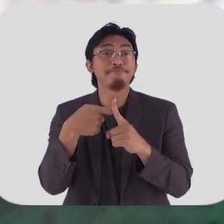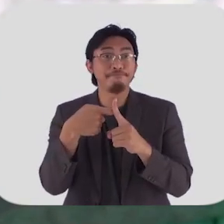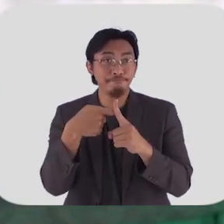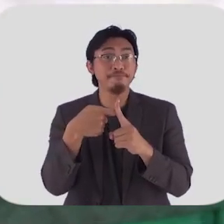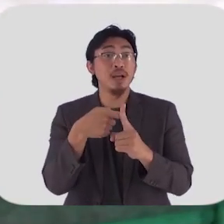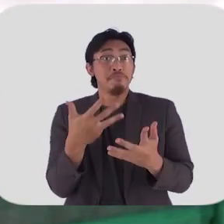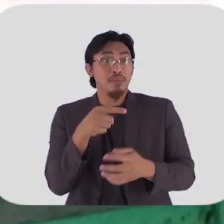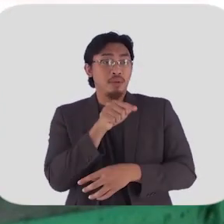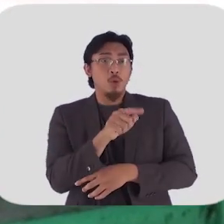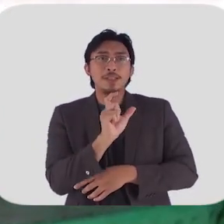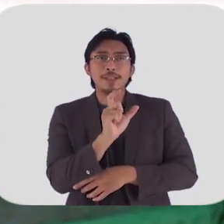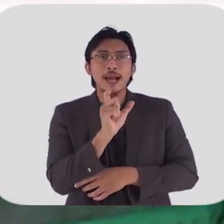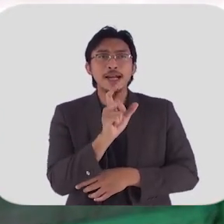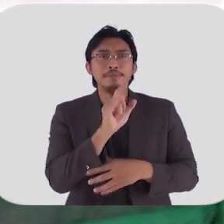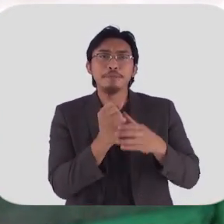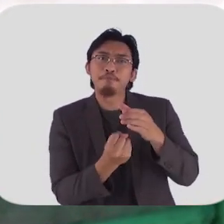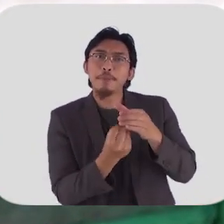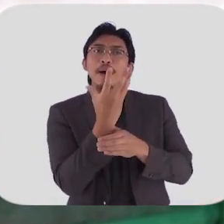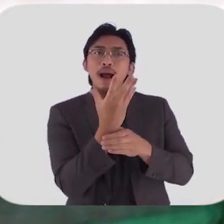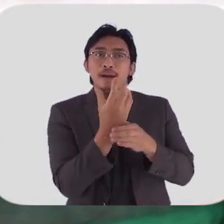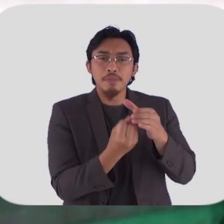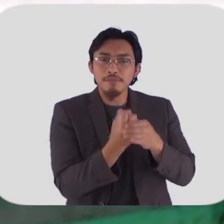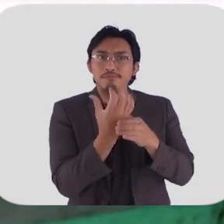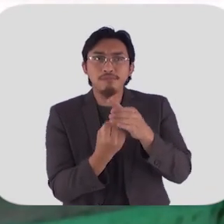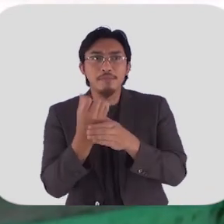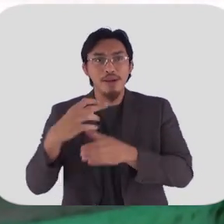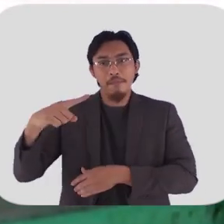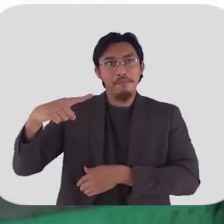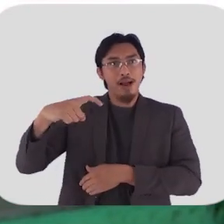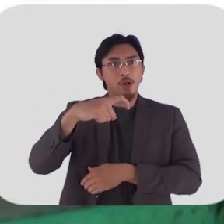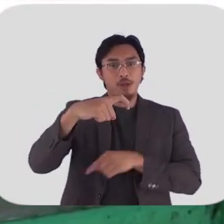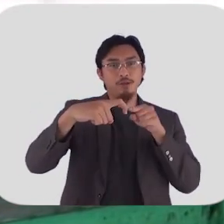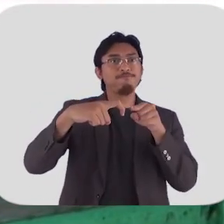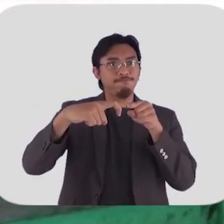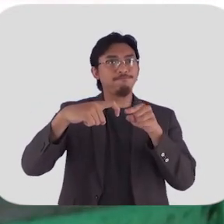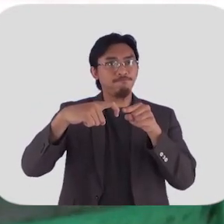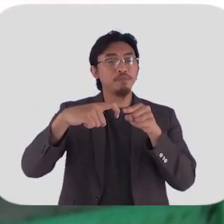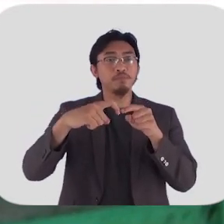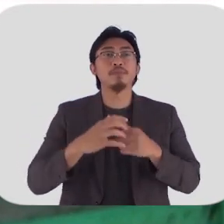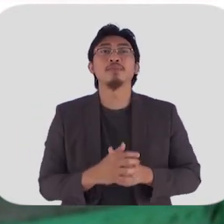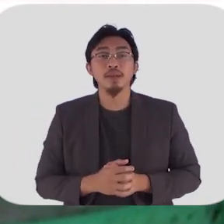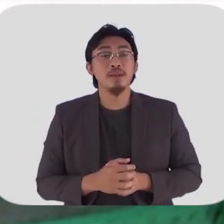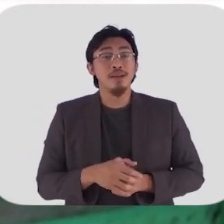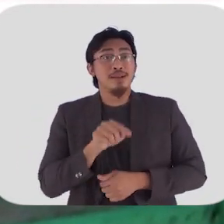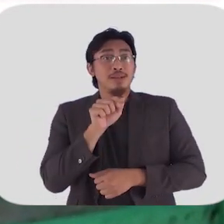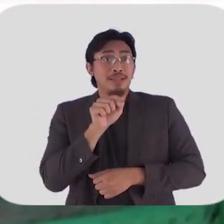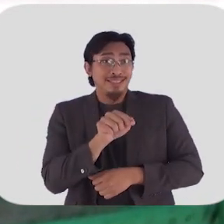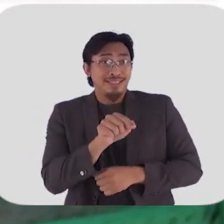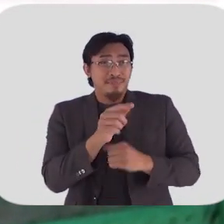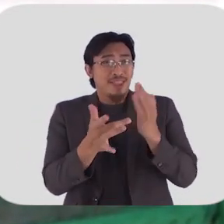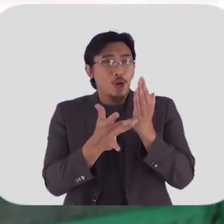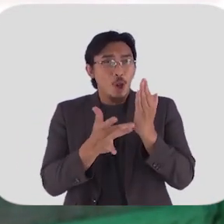sampah organik. Di antaranya adalah metode budidaya larva maggot atau black soldier